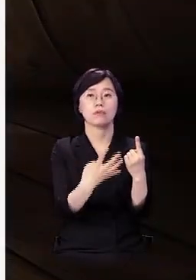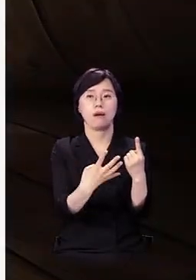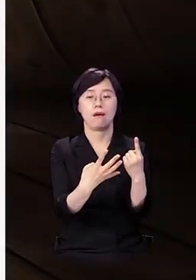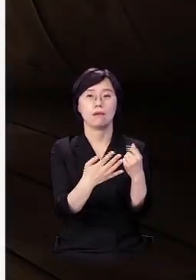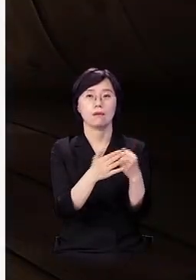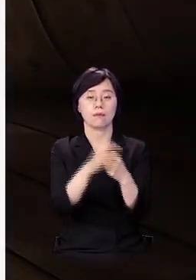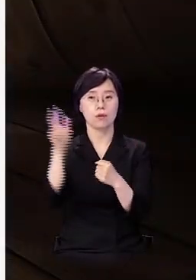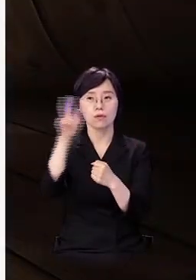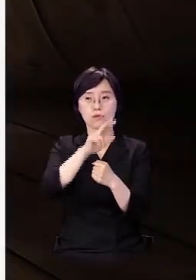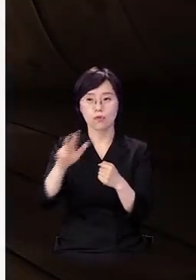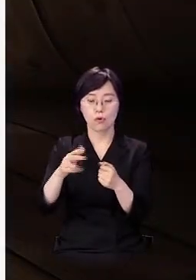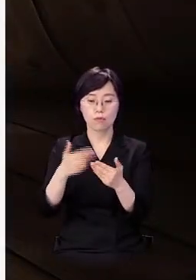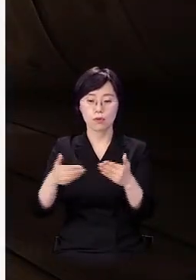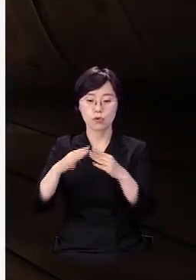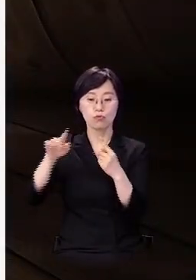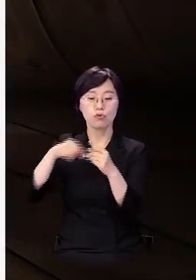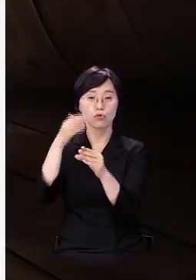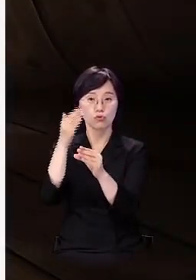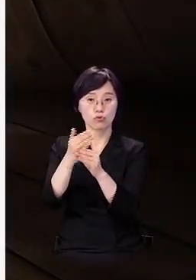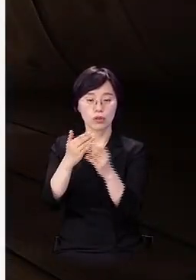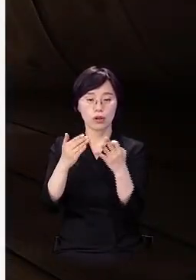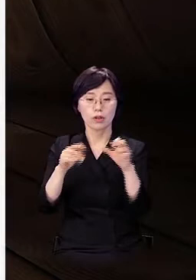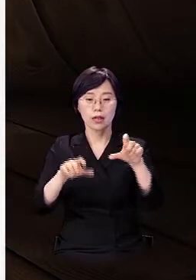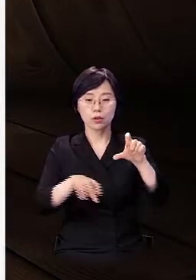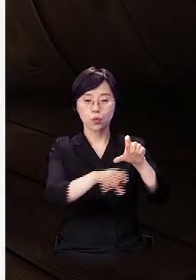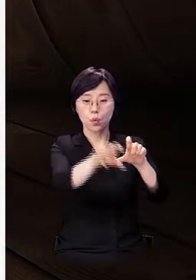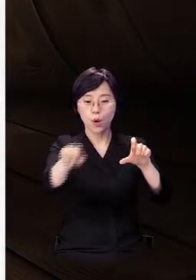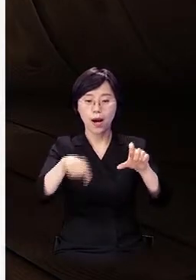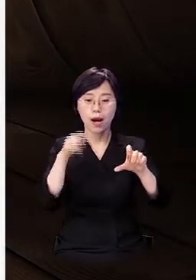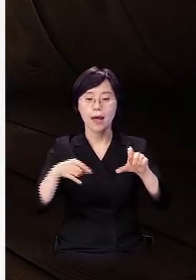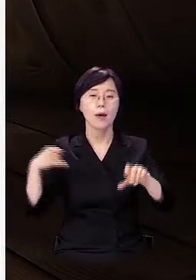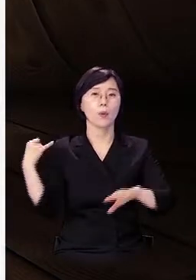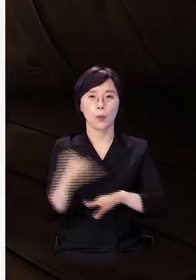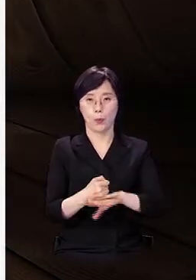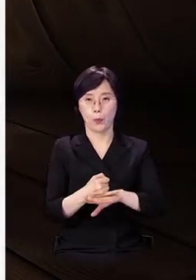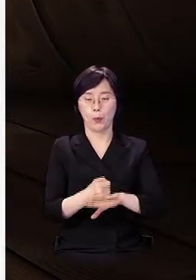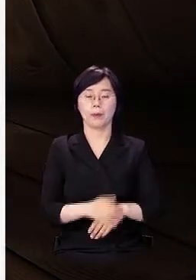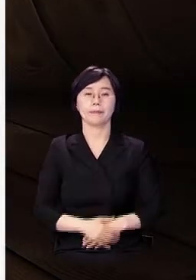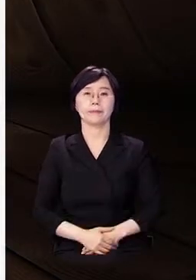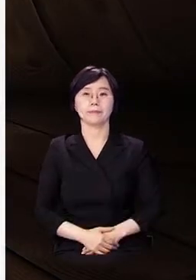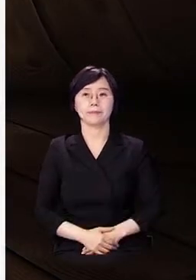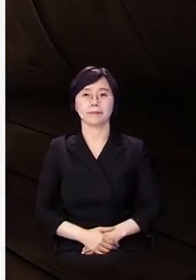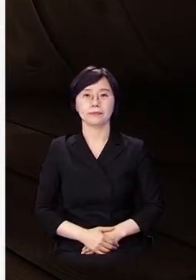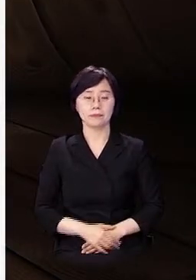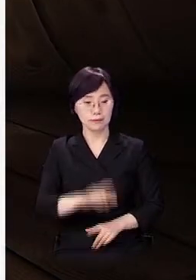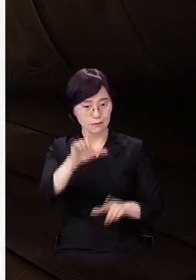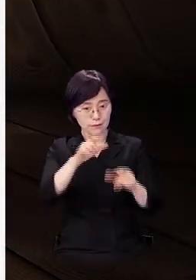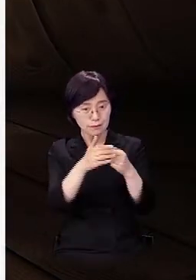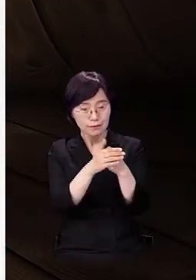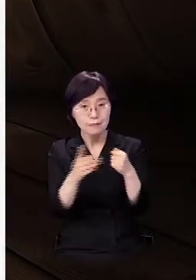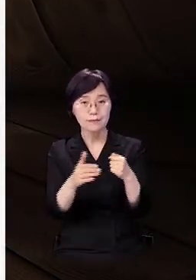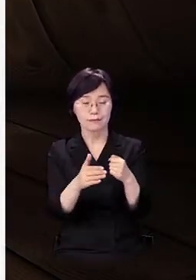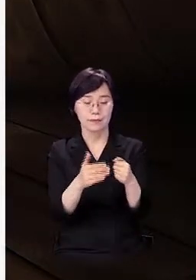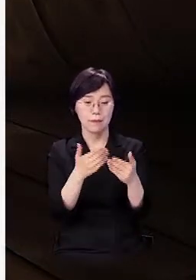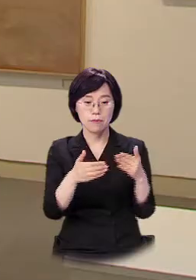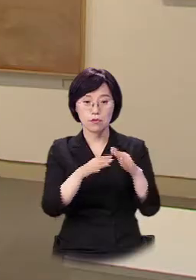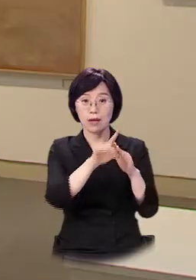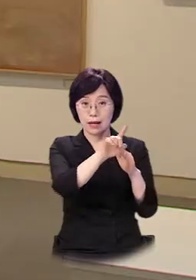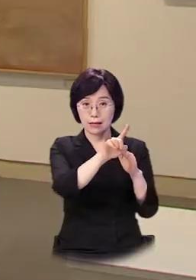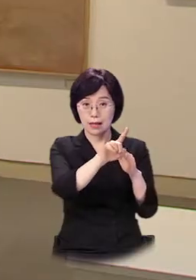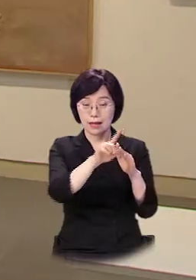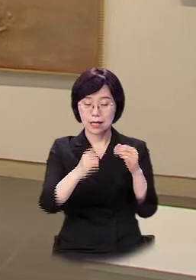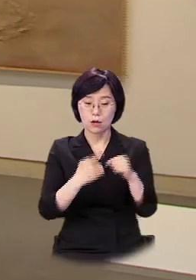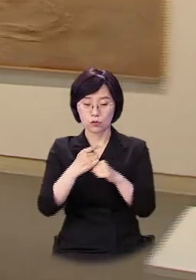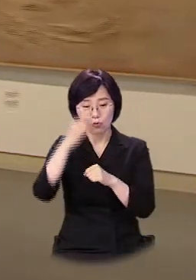전국에서 미술관을 운영중인 15 개의 시 도 가운데 꼴찌 입니다 사정이 이렇다보니 미술관 1개 당 연평균